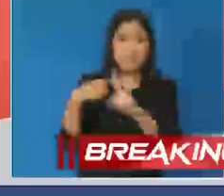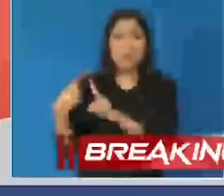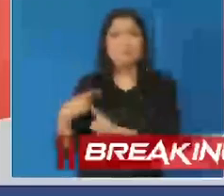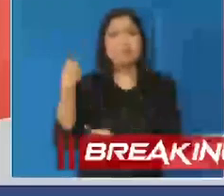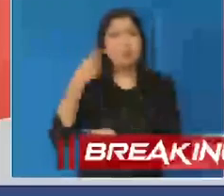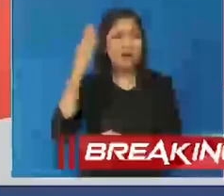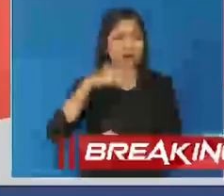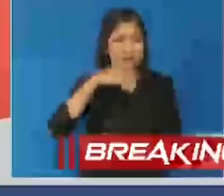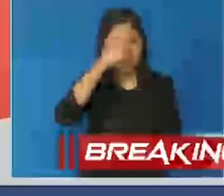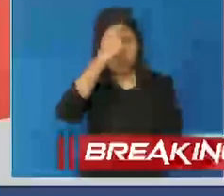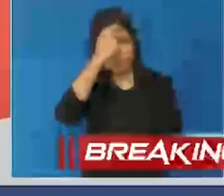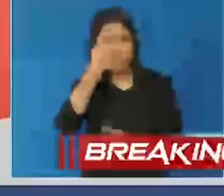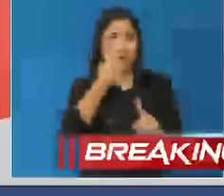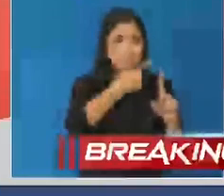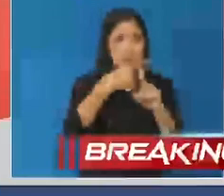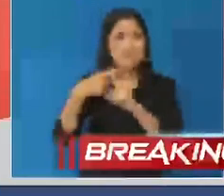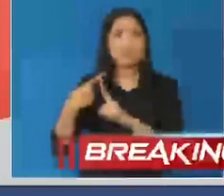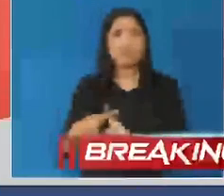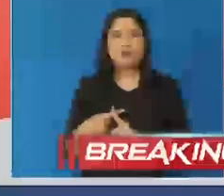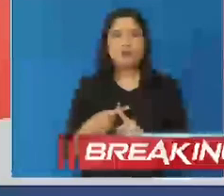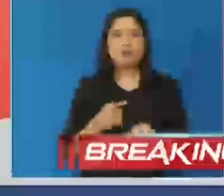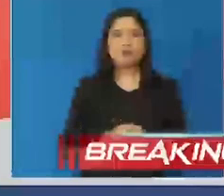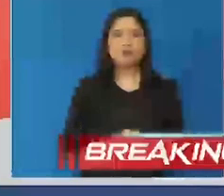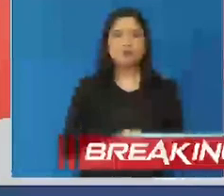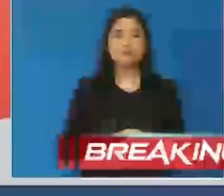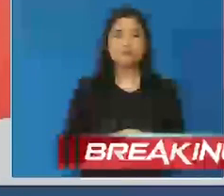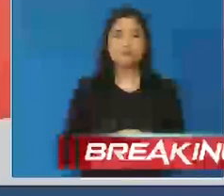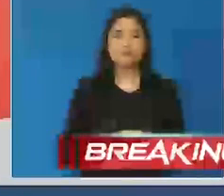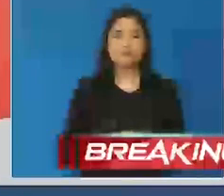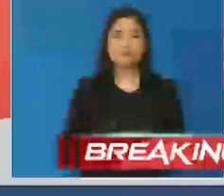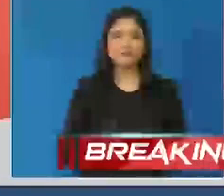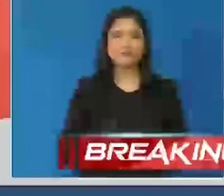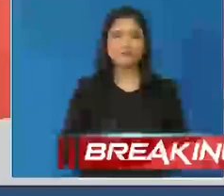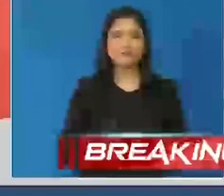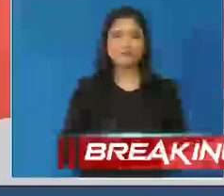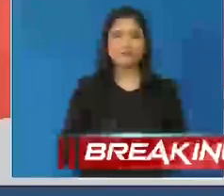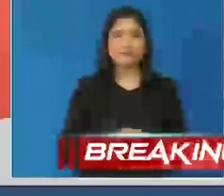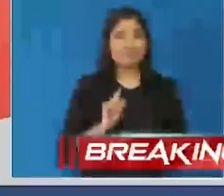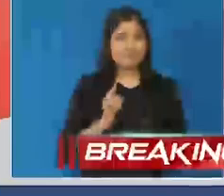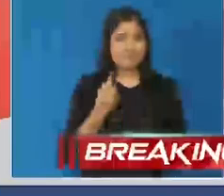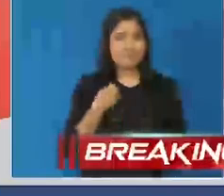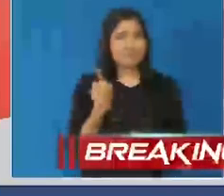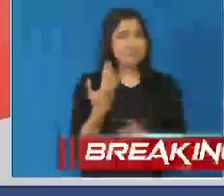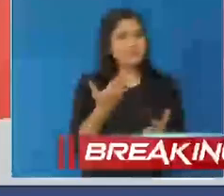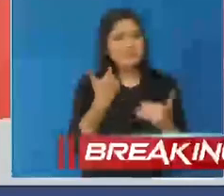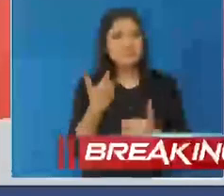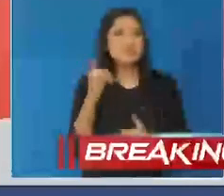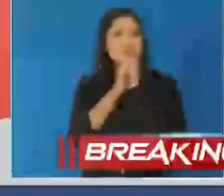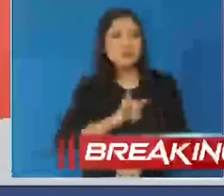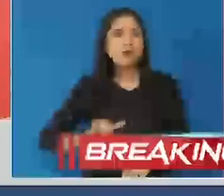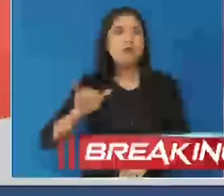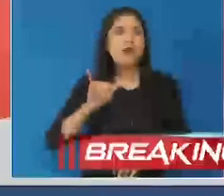hari kehari mencermati hal ini Maka sekali lagi Mari bersama-sama kita putuskan